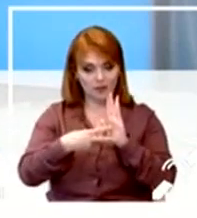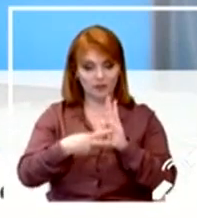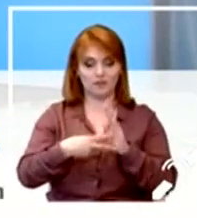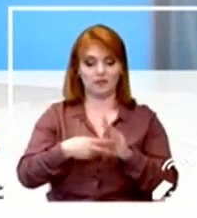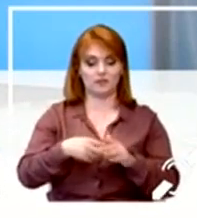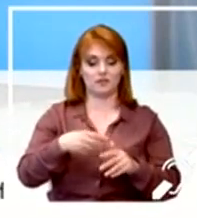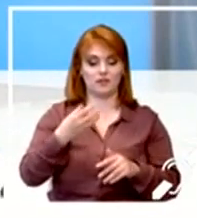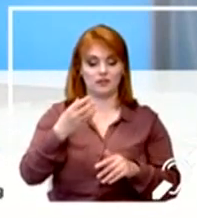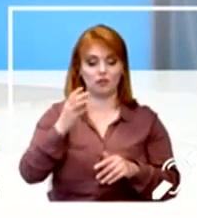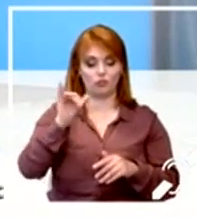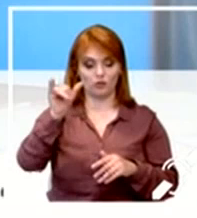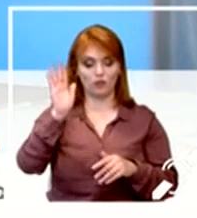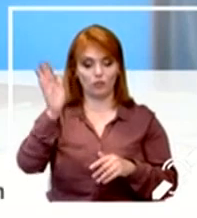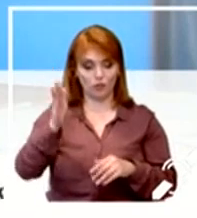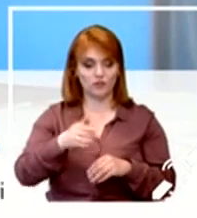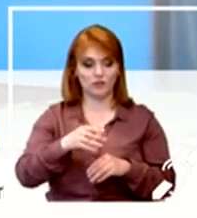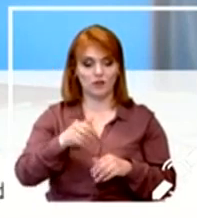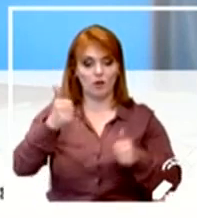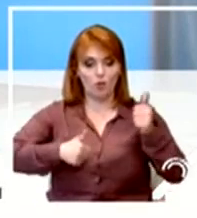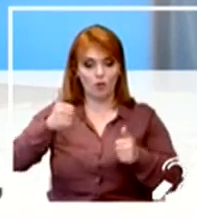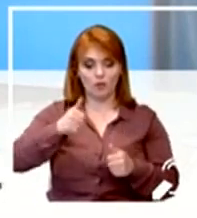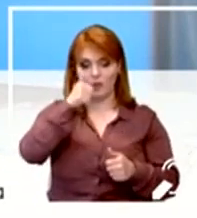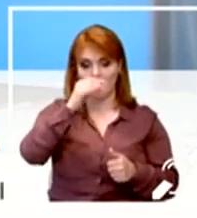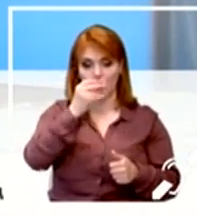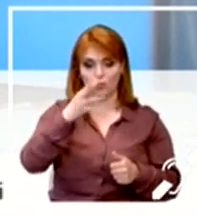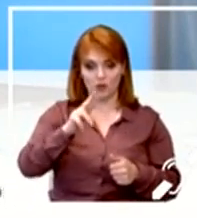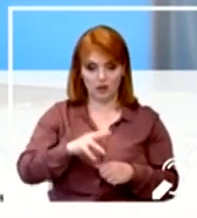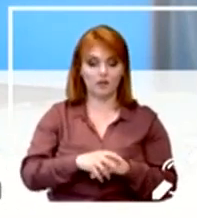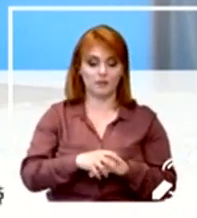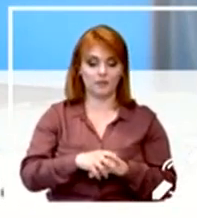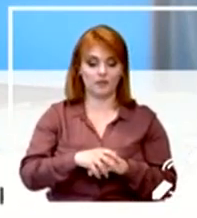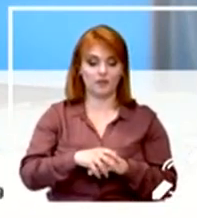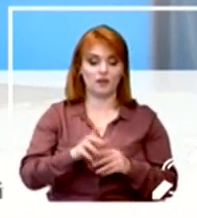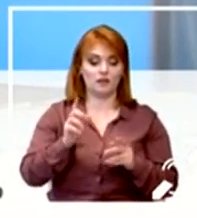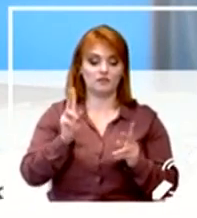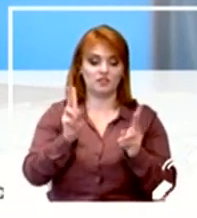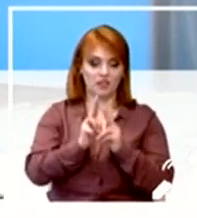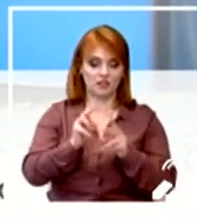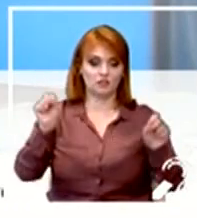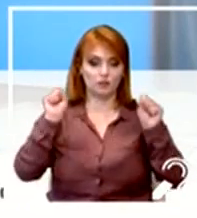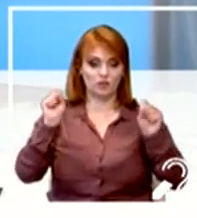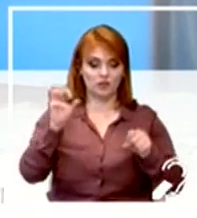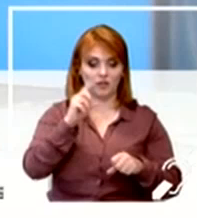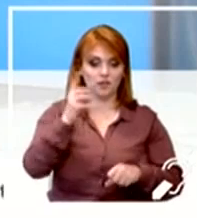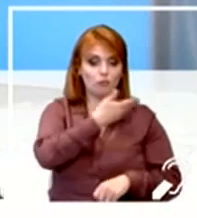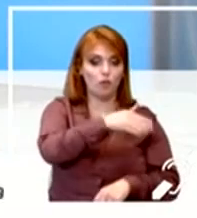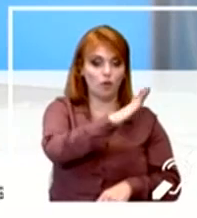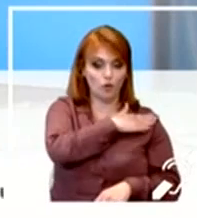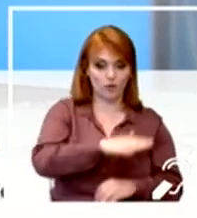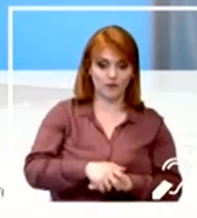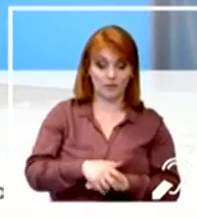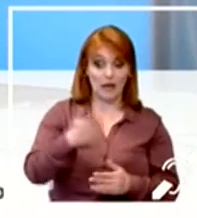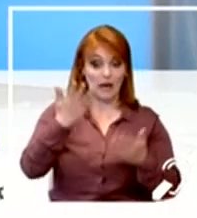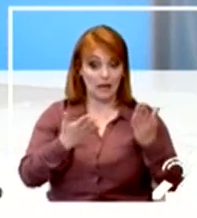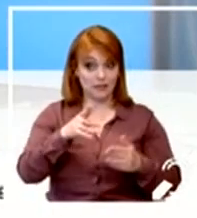în luna iunie în cadrul unei gale organizate de o promoție poloneză cunoscută pe scară largă în toată Europa. În cazul unui eventual